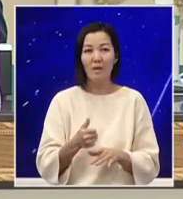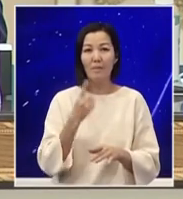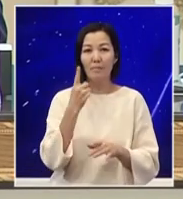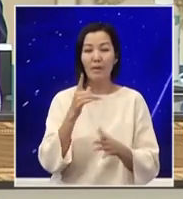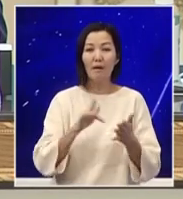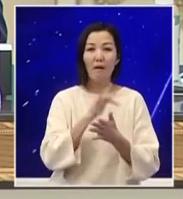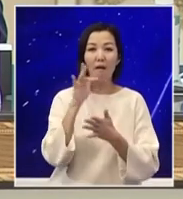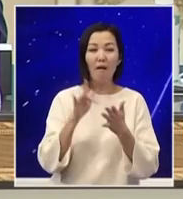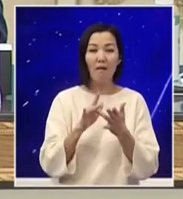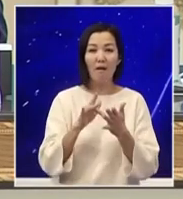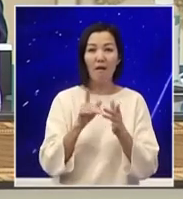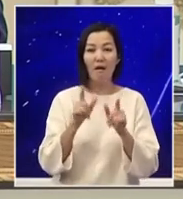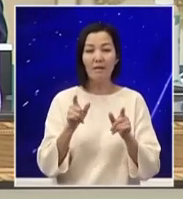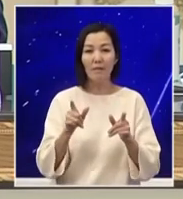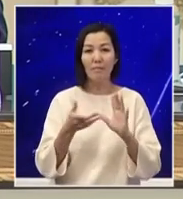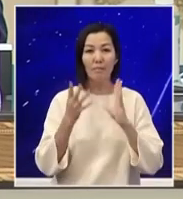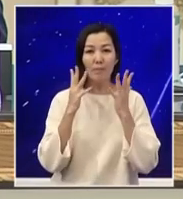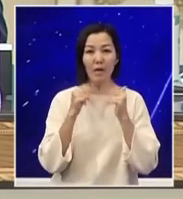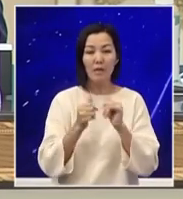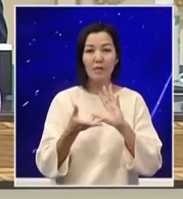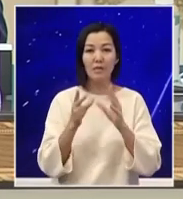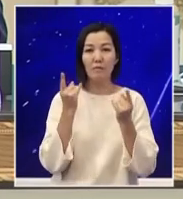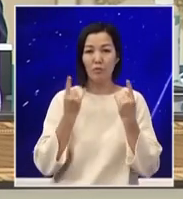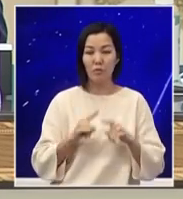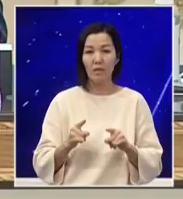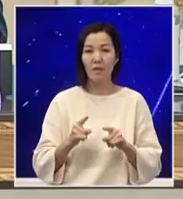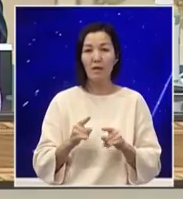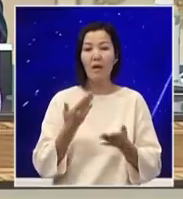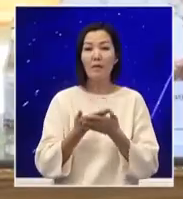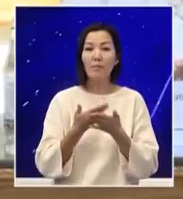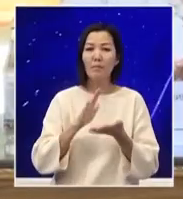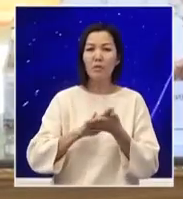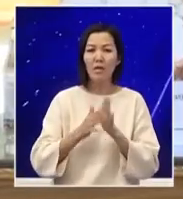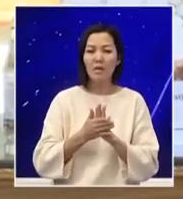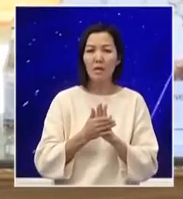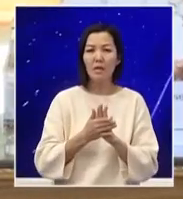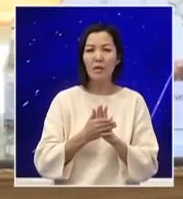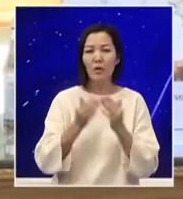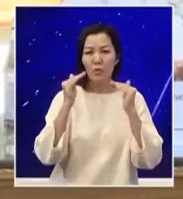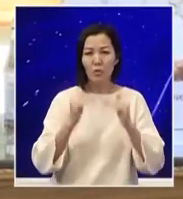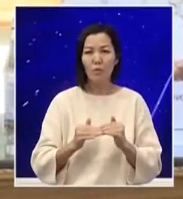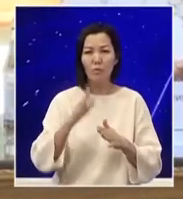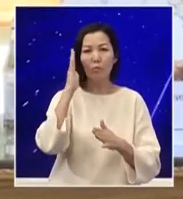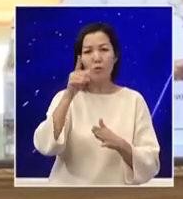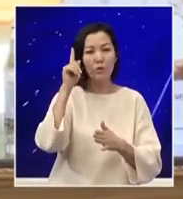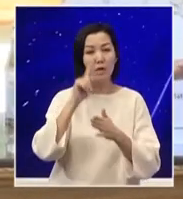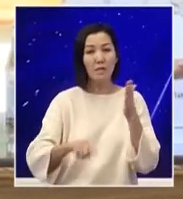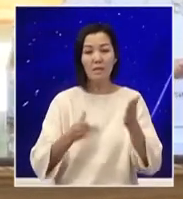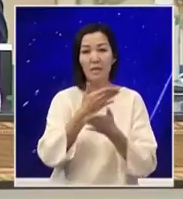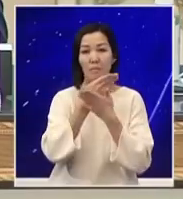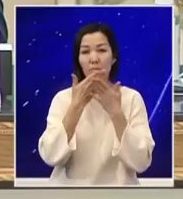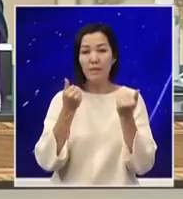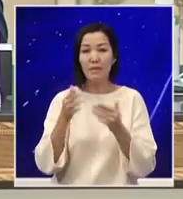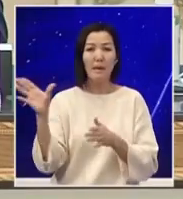нас в Алматинской области. Жағдай төмен болса, бала туа ма, или болашаққа сенбесе. Алматы облысының тоже ерекшілігі, сюда